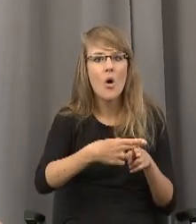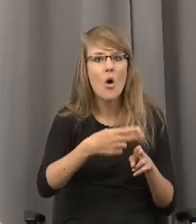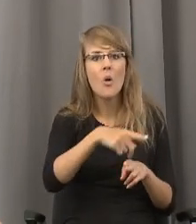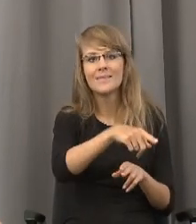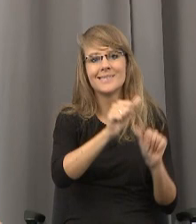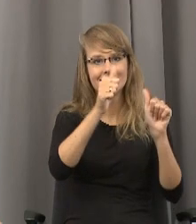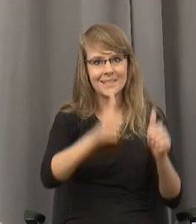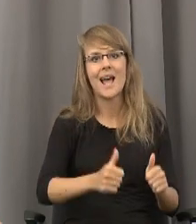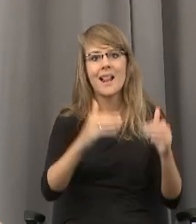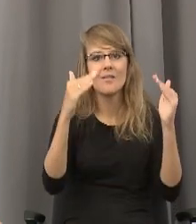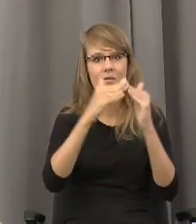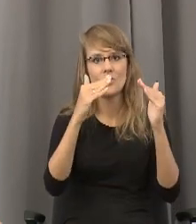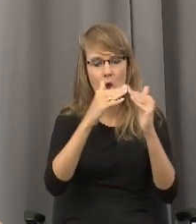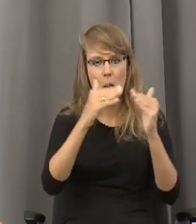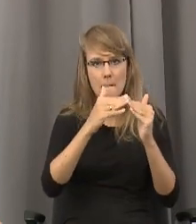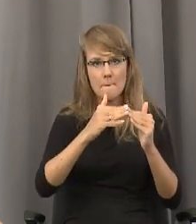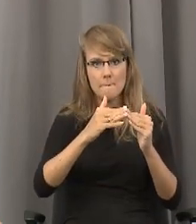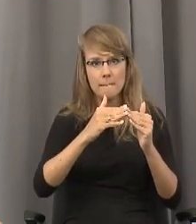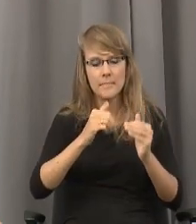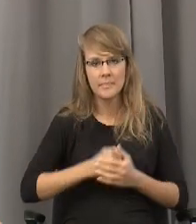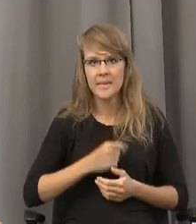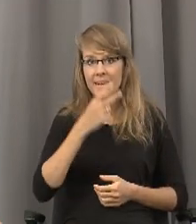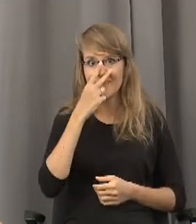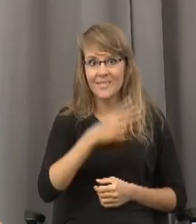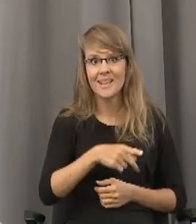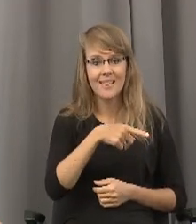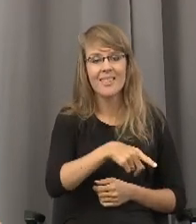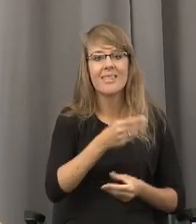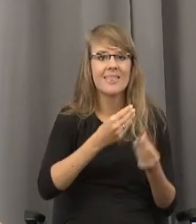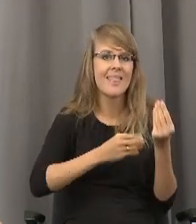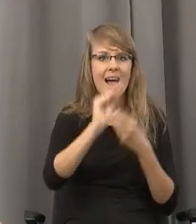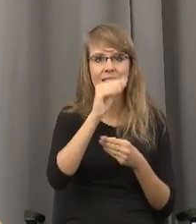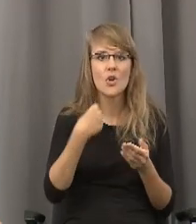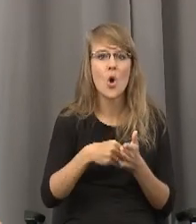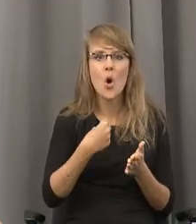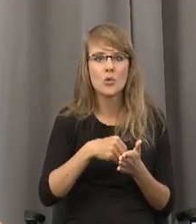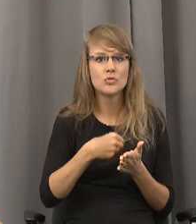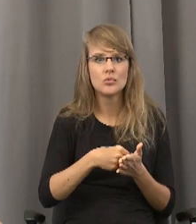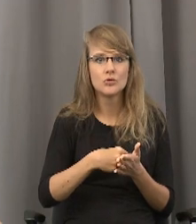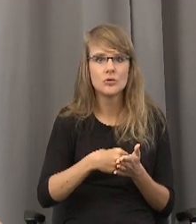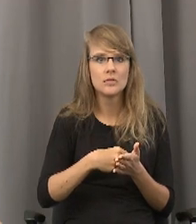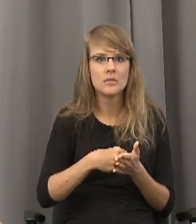stale w domu. Proszę zauważyć, że te koszty największe są w obszarze